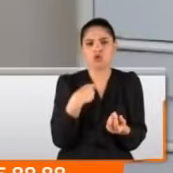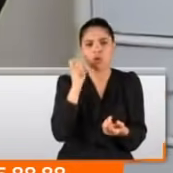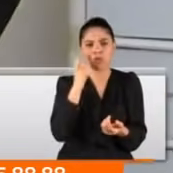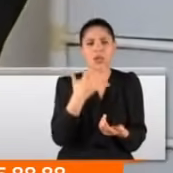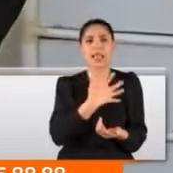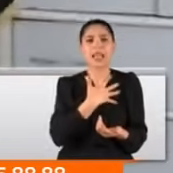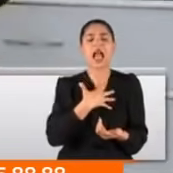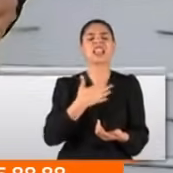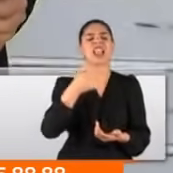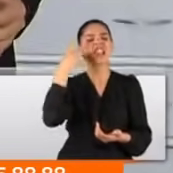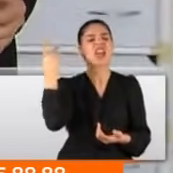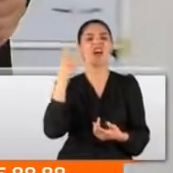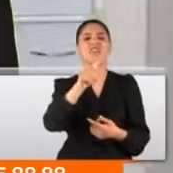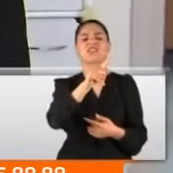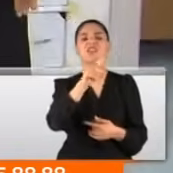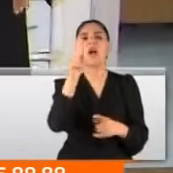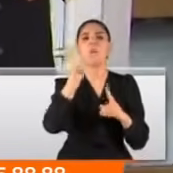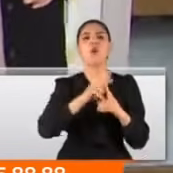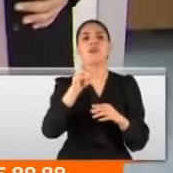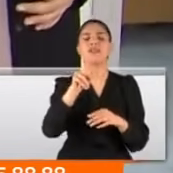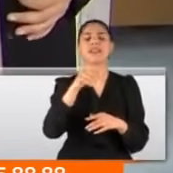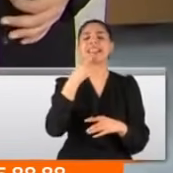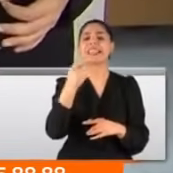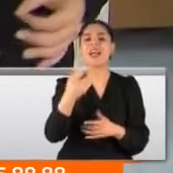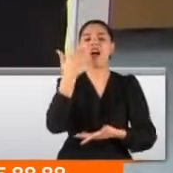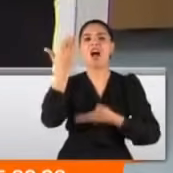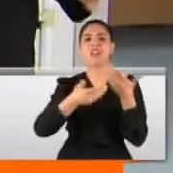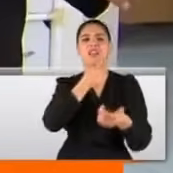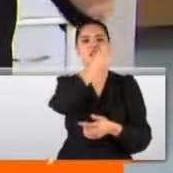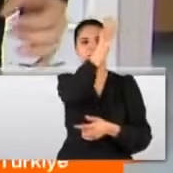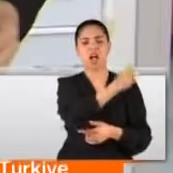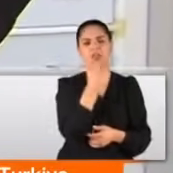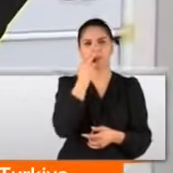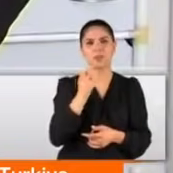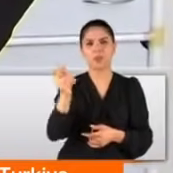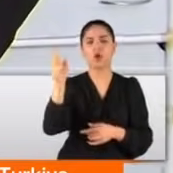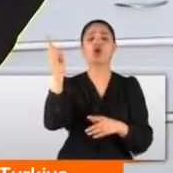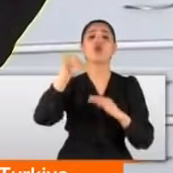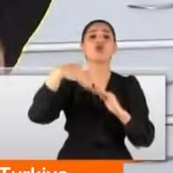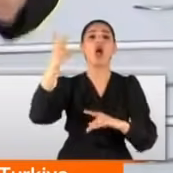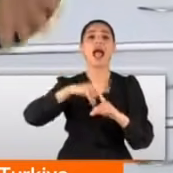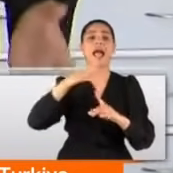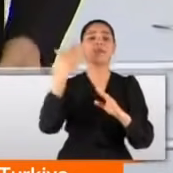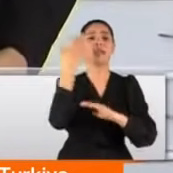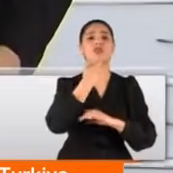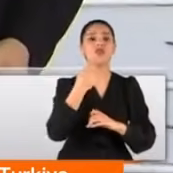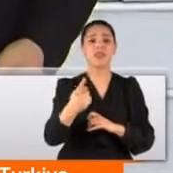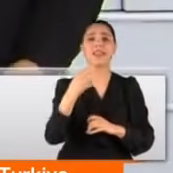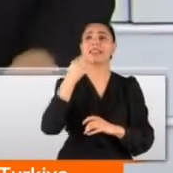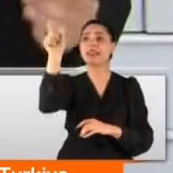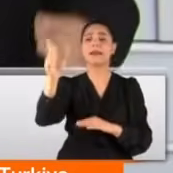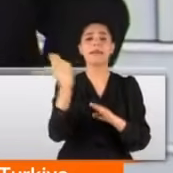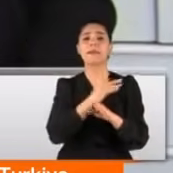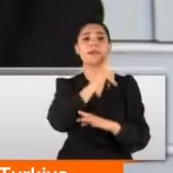Kendini sahte rozetle polis olarak tanıtan o adam daha sonra kadına emniyete gideceğiz dedi. Ancak kadın neden diye sorunca